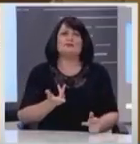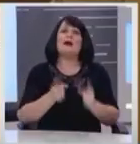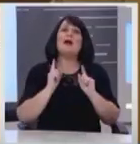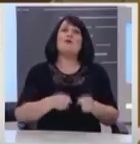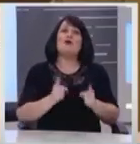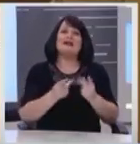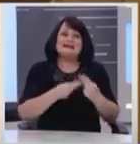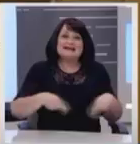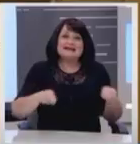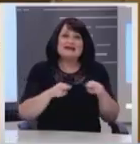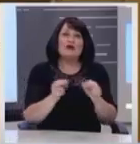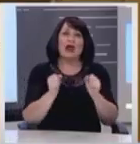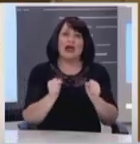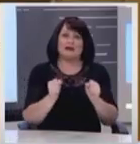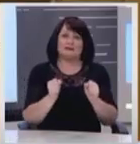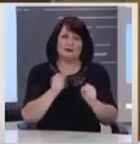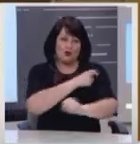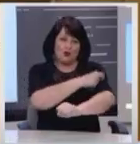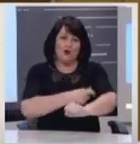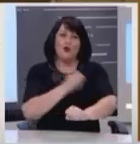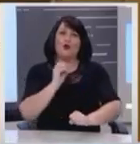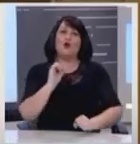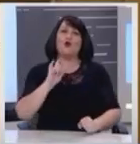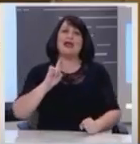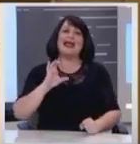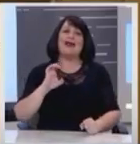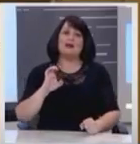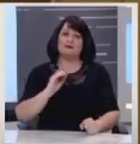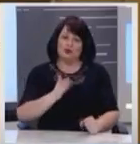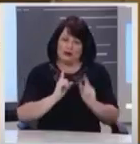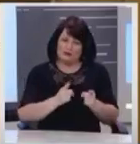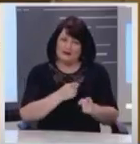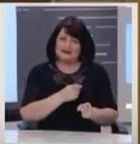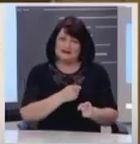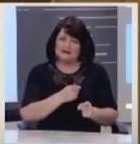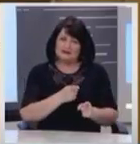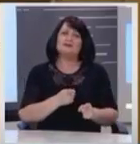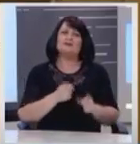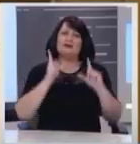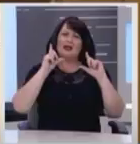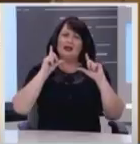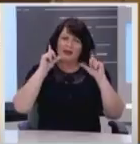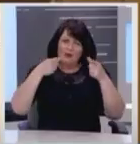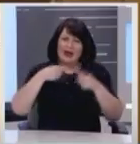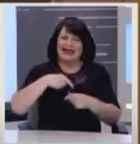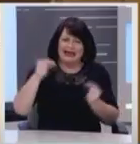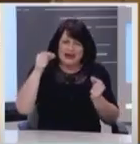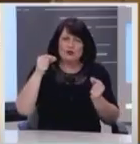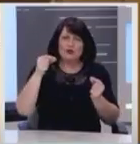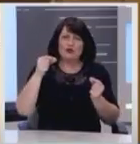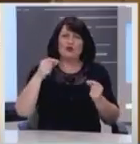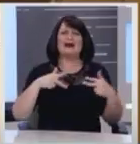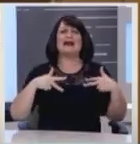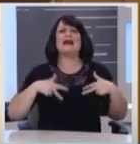του Συμβουλίου Ασφαλείας του ΟΗΕ, αλλά και της ιδιότητας της Κυπριακής Δημοκρατίας ως